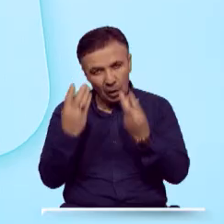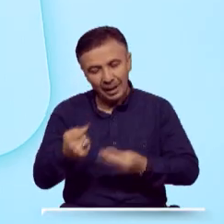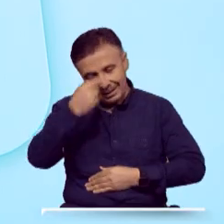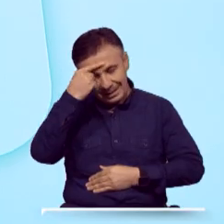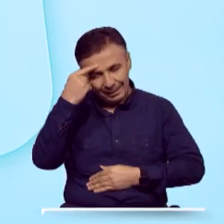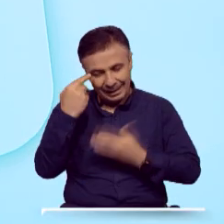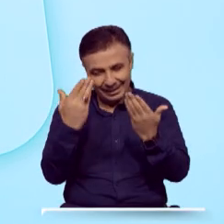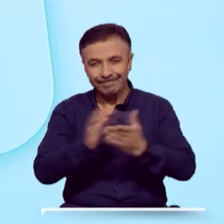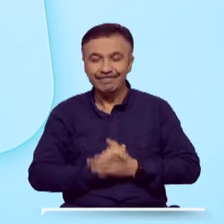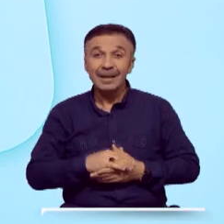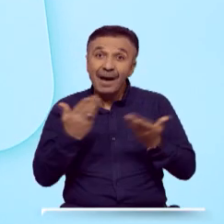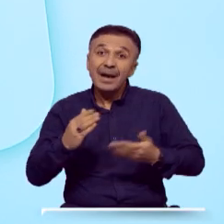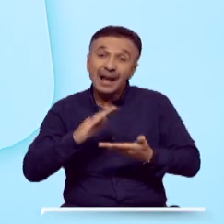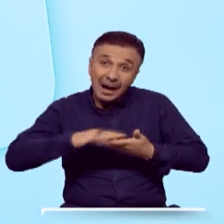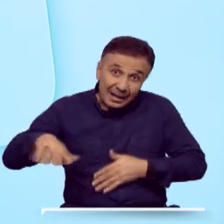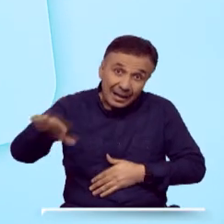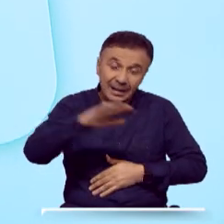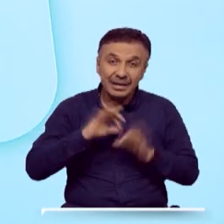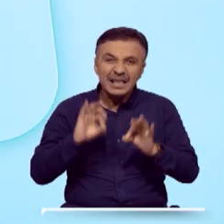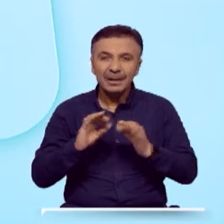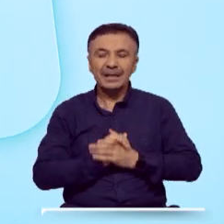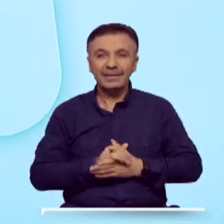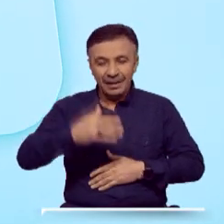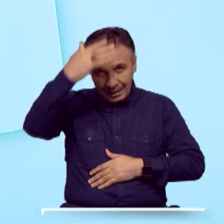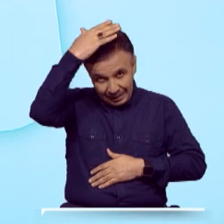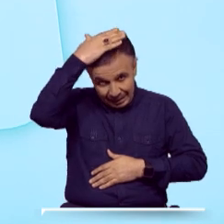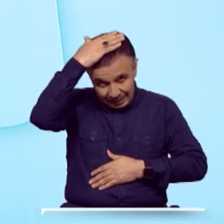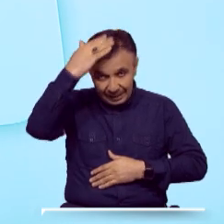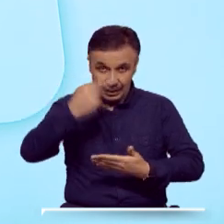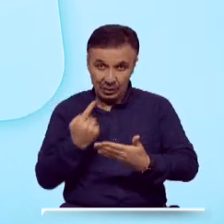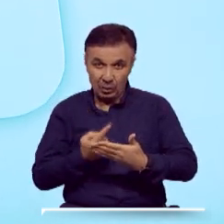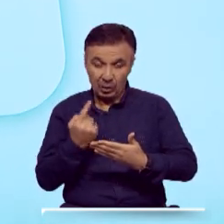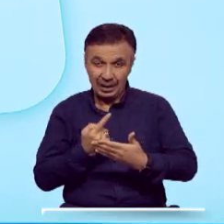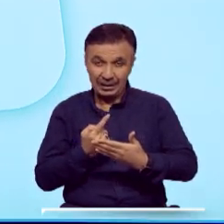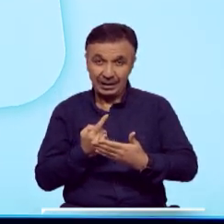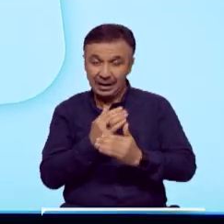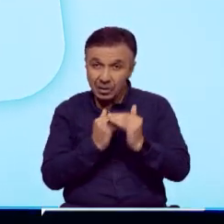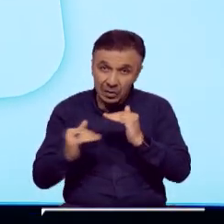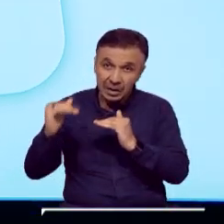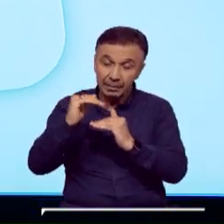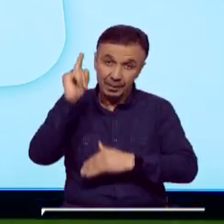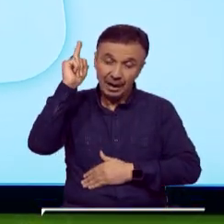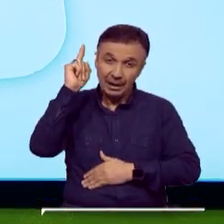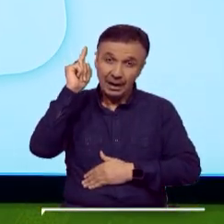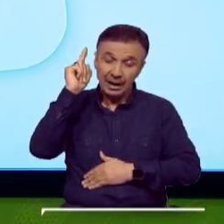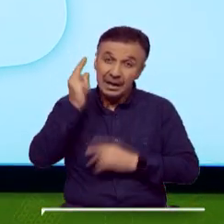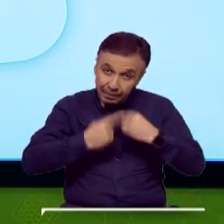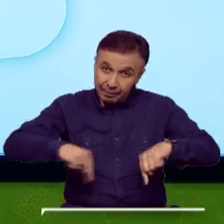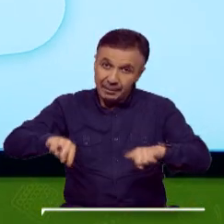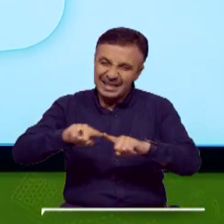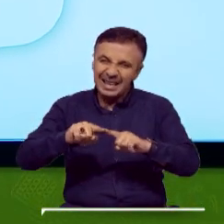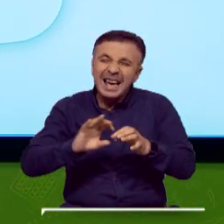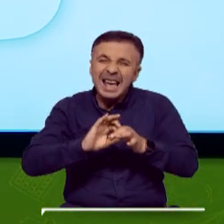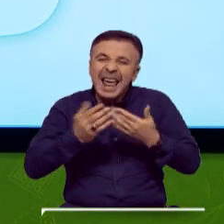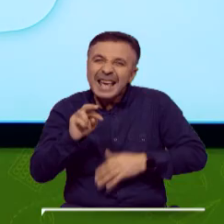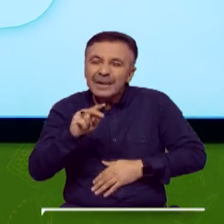eylesin. Evet arkadaşlar, şimdi ise Hazreti Kur'an'da Rabbimiz Celle Celaluhu bizlere ne gibi